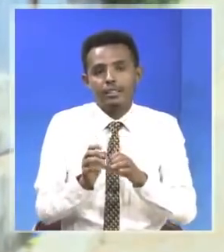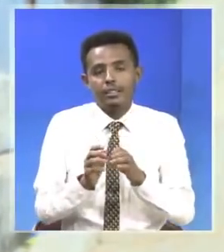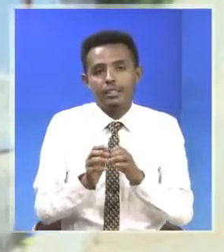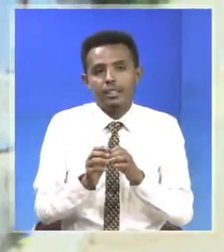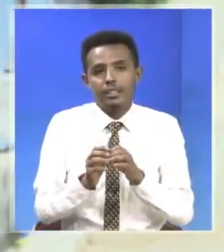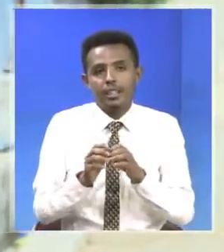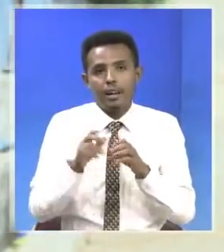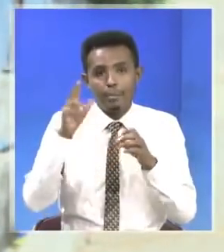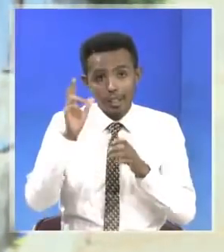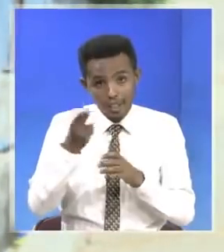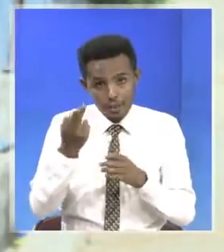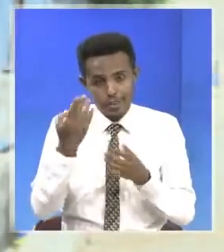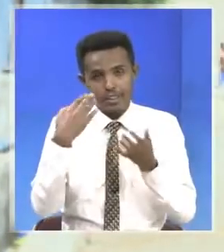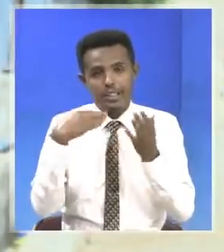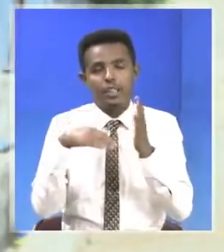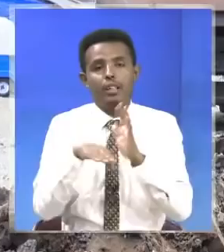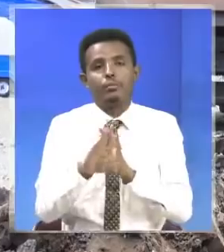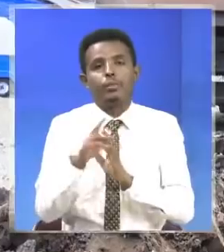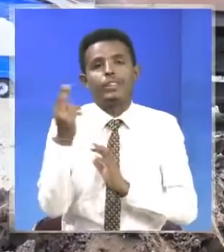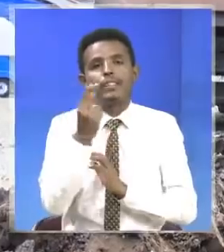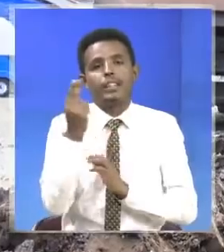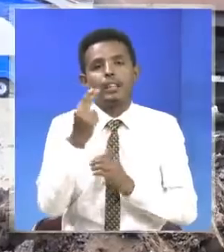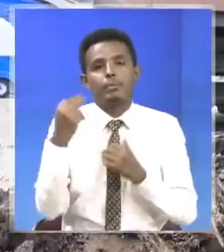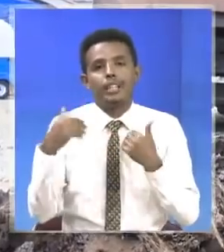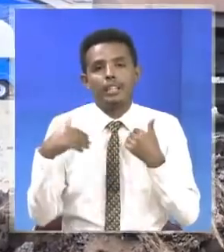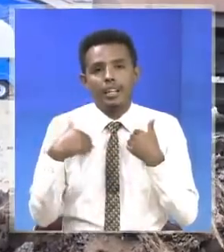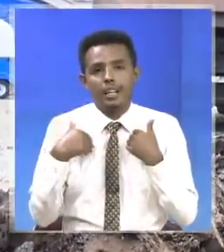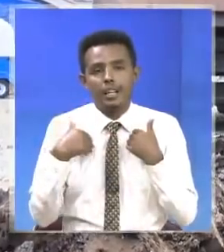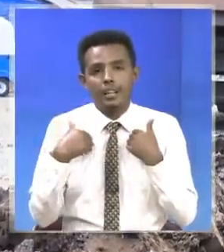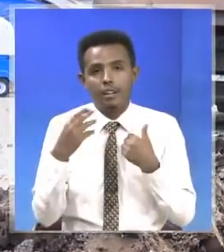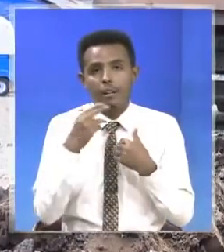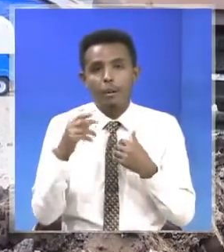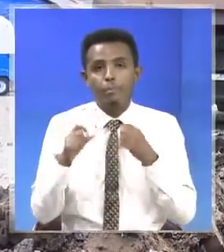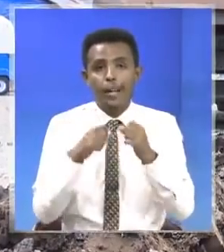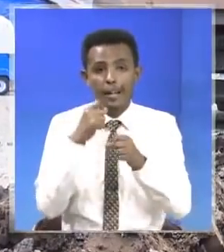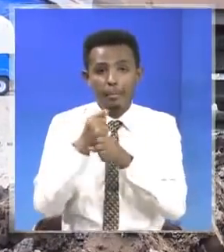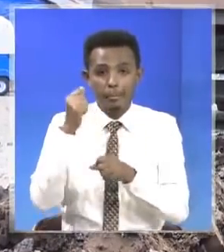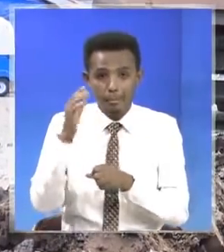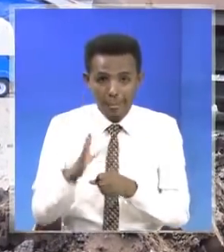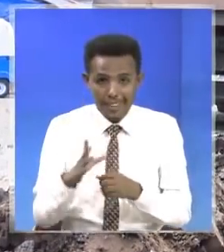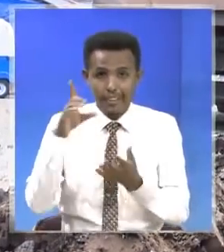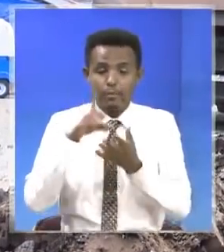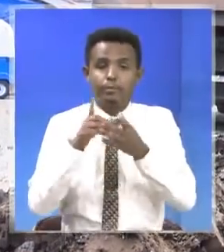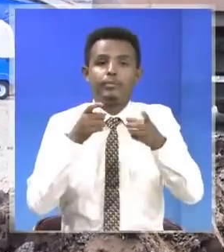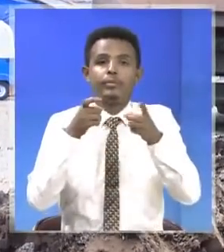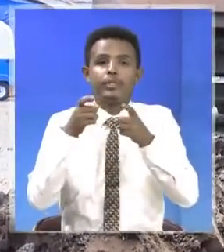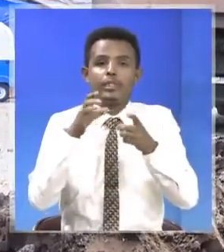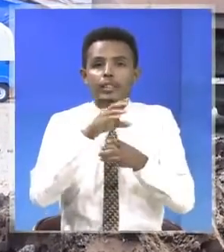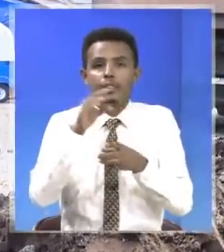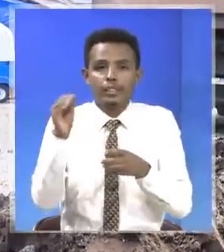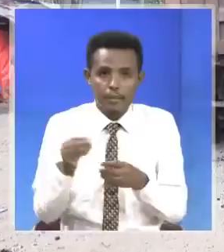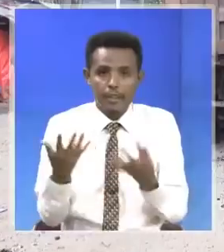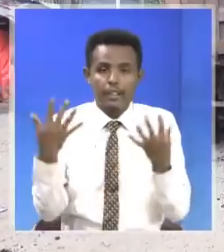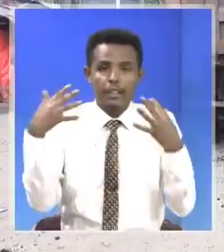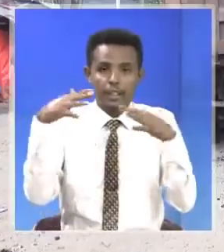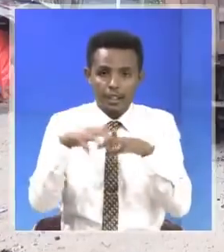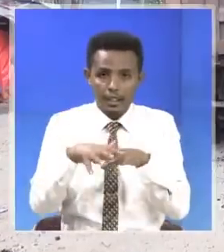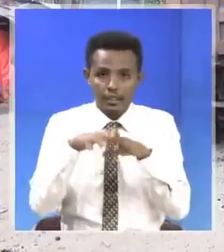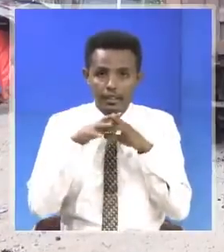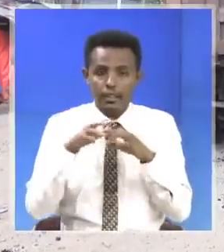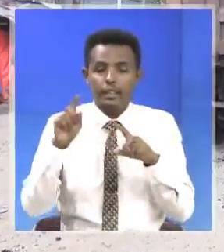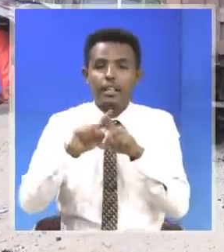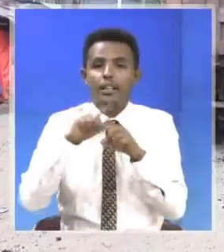እየገቡ እየተጠቀምን ነው ያለው። በዓለም ባንክ በክልሉ መንግስትና በከተማ አስተዳደሩ የተቀናጀ በጀት የተጀመሩት የተለያዩ